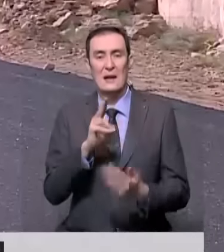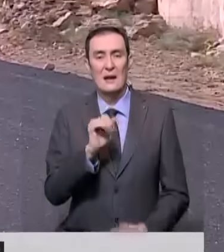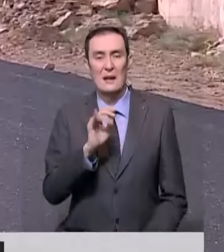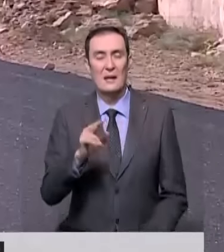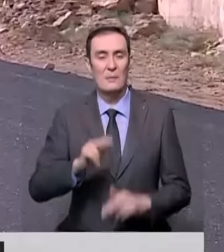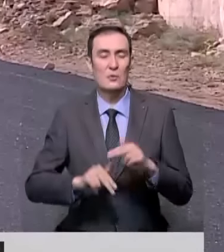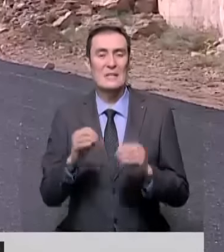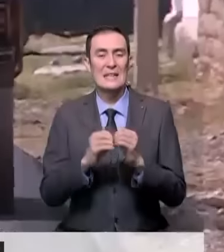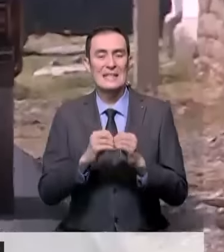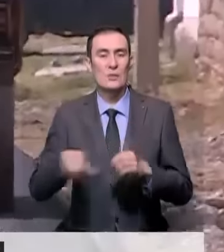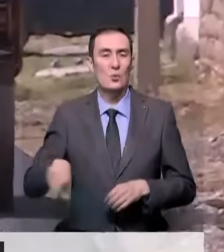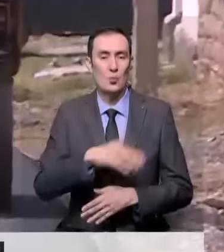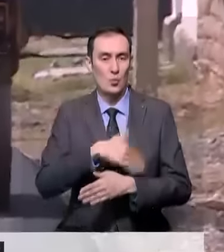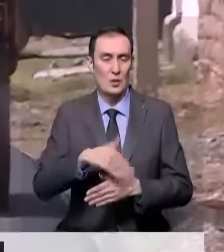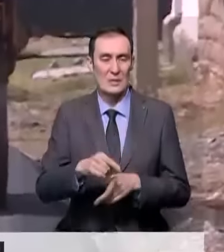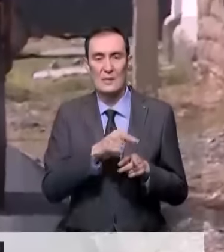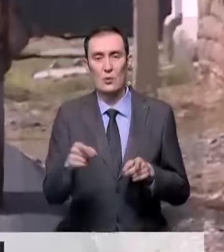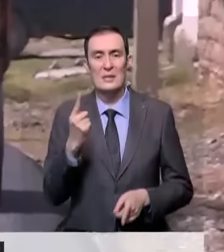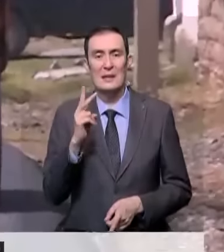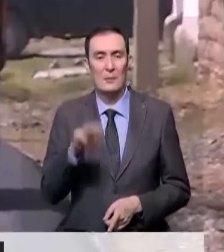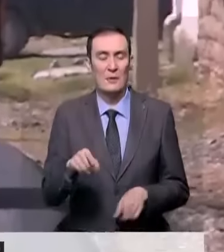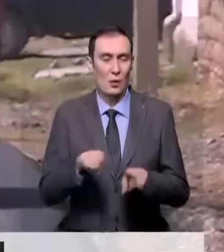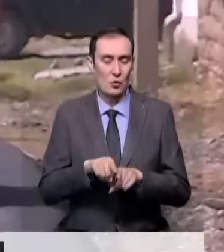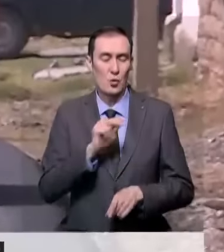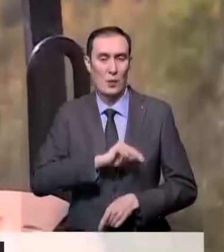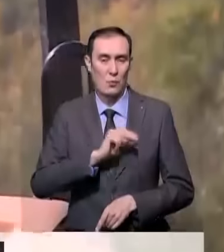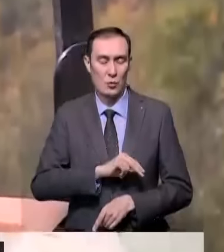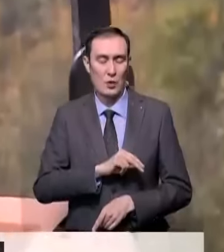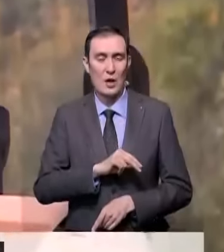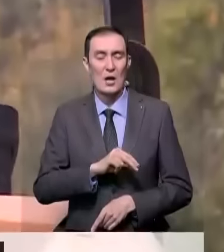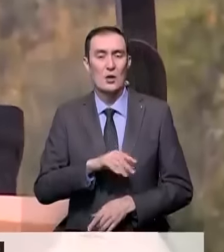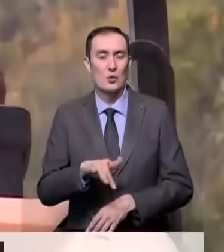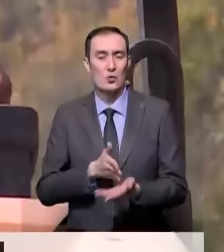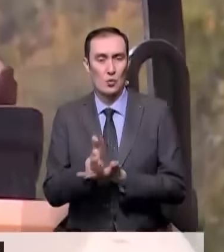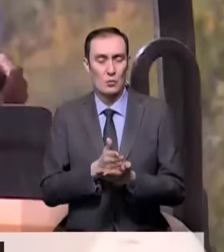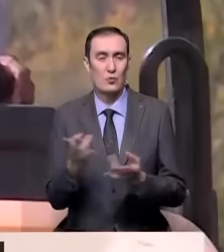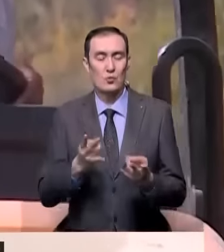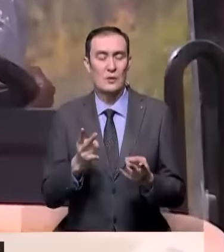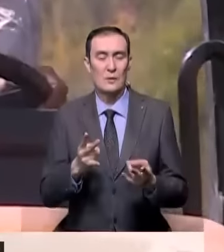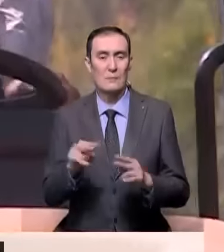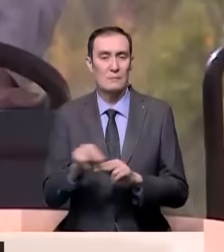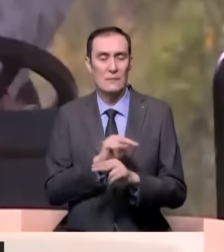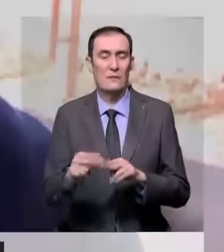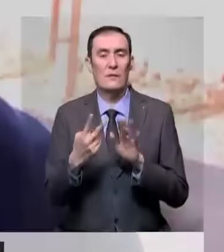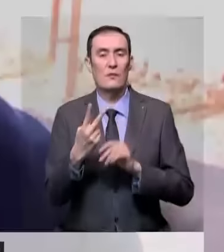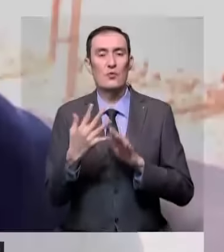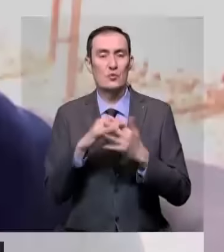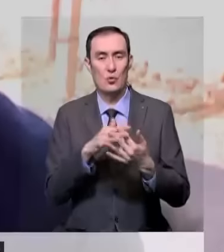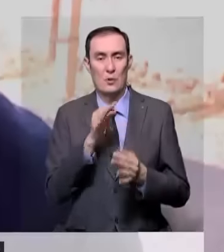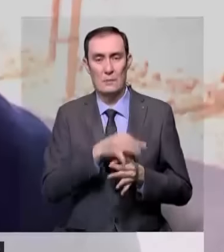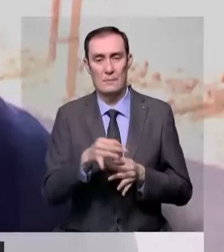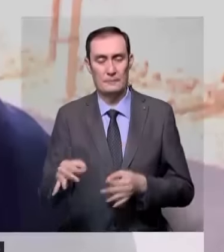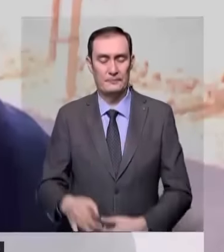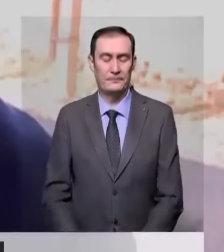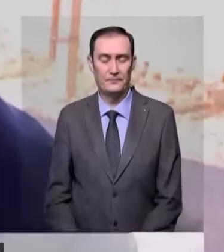заасфальтируют сразу 10 улиц. Каждая из них длиной почти в километр. Такой же объем работы дорожной службе предстоит провести еще в двух селах. Карнак